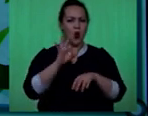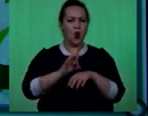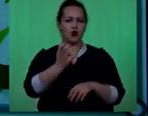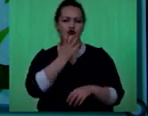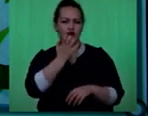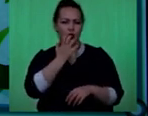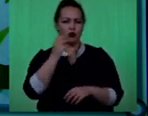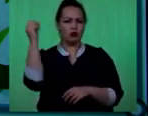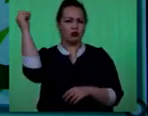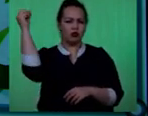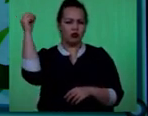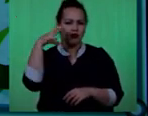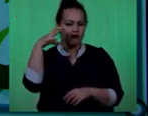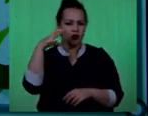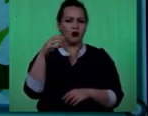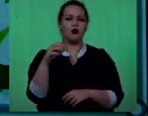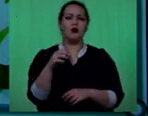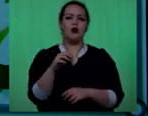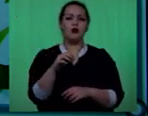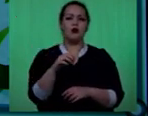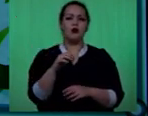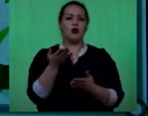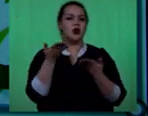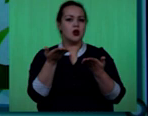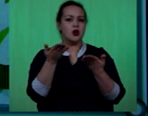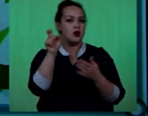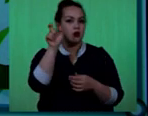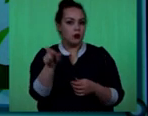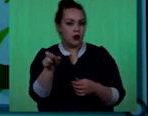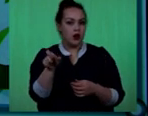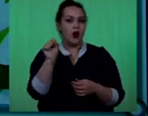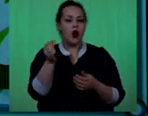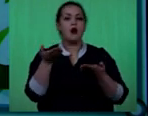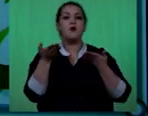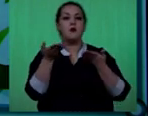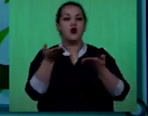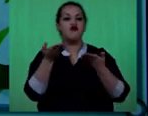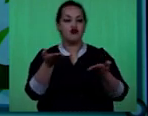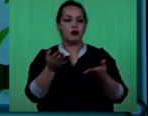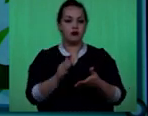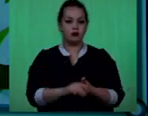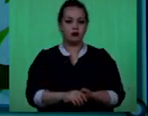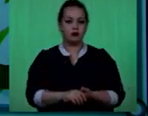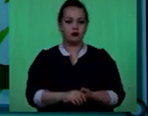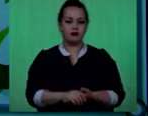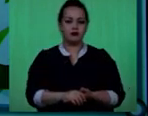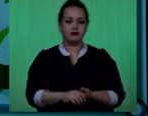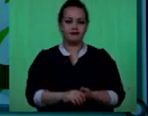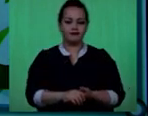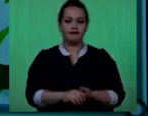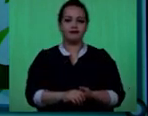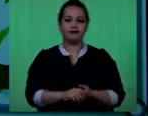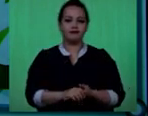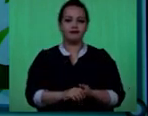ярко светит и не пекарь а печет разгадали молодцы конечно